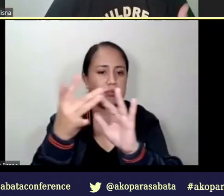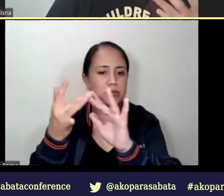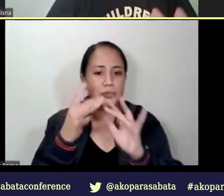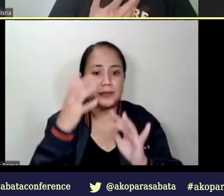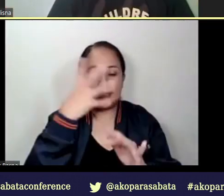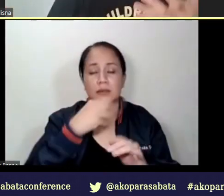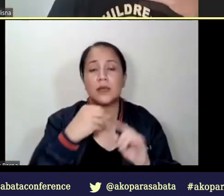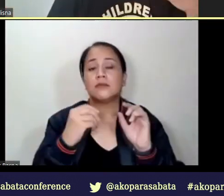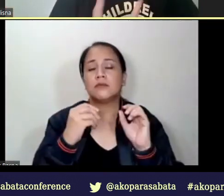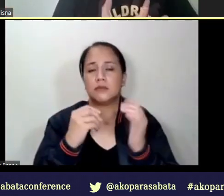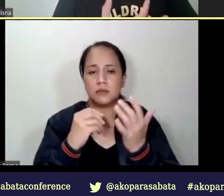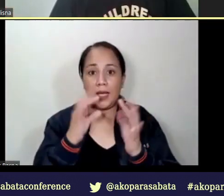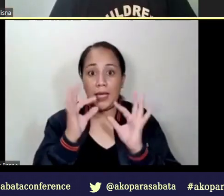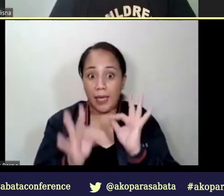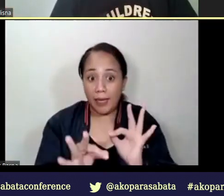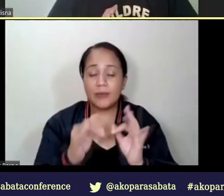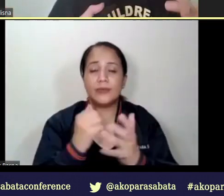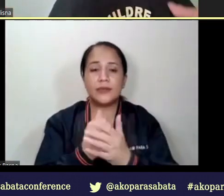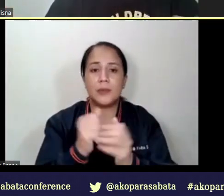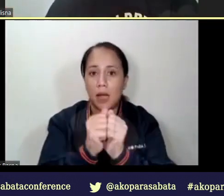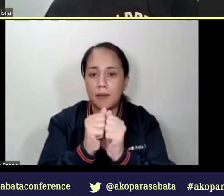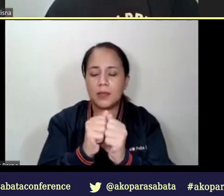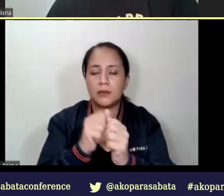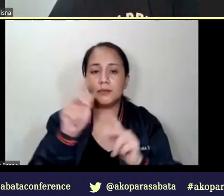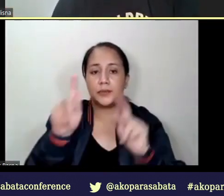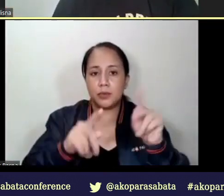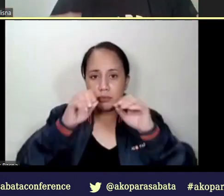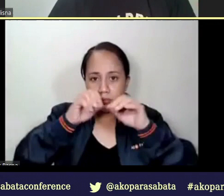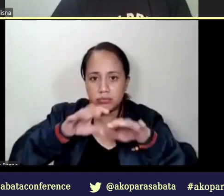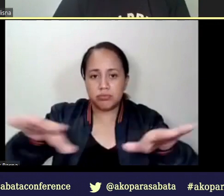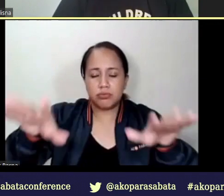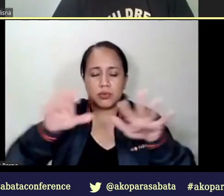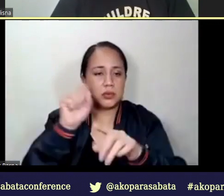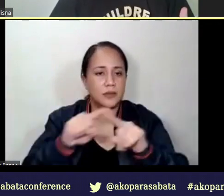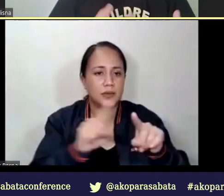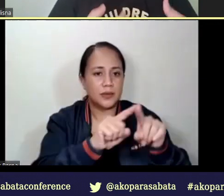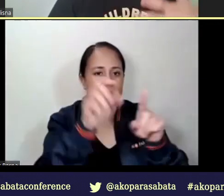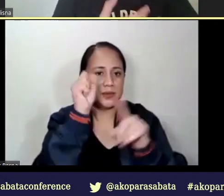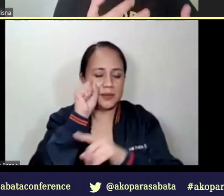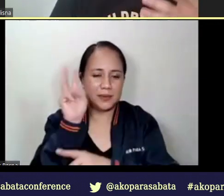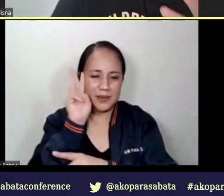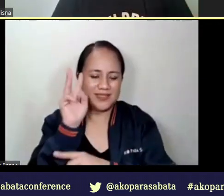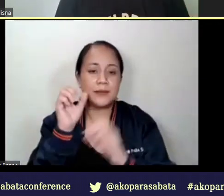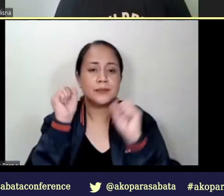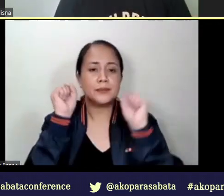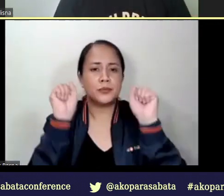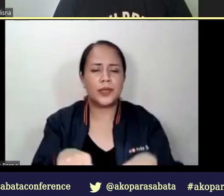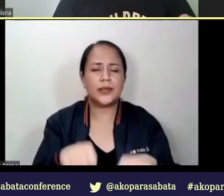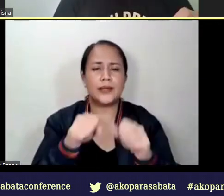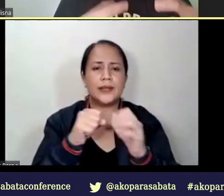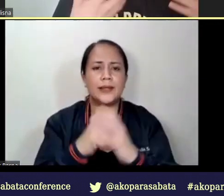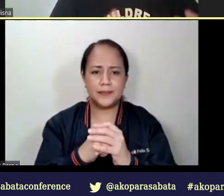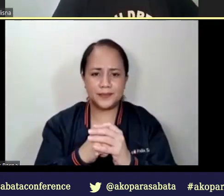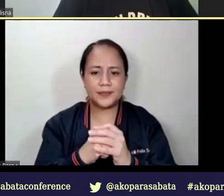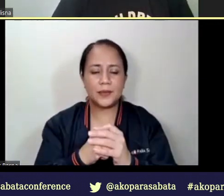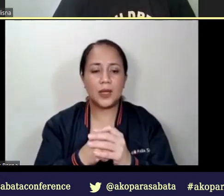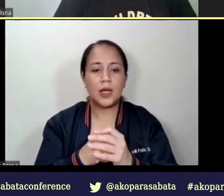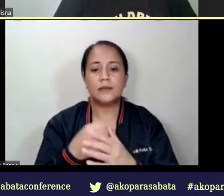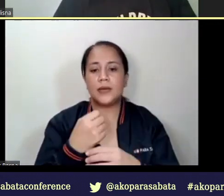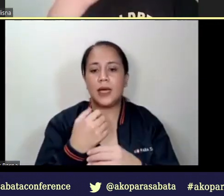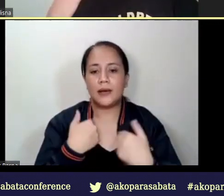mas madami pang tao na nagkakalat ng mga iba't ibang awareness. Then maaari din po tayong maggawa ng